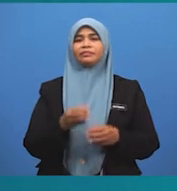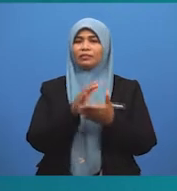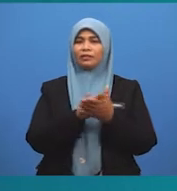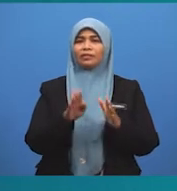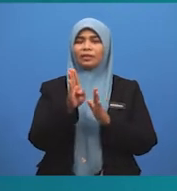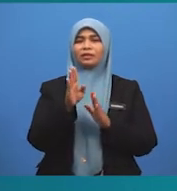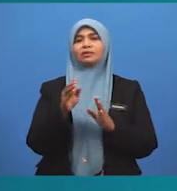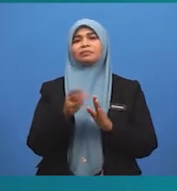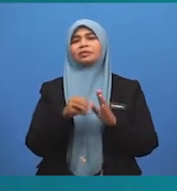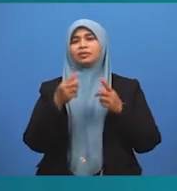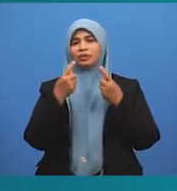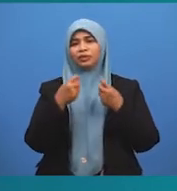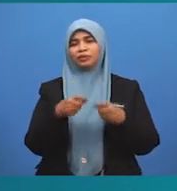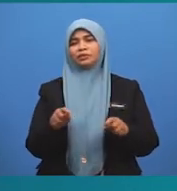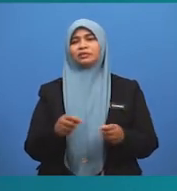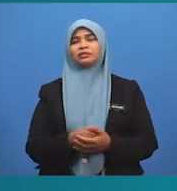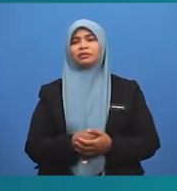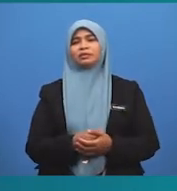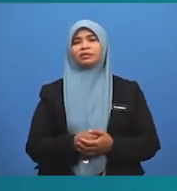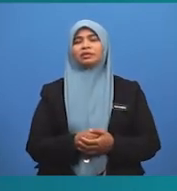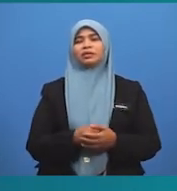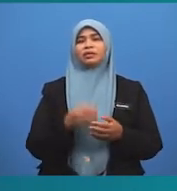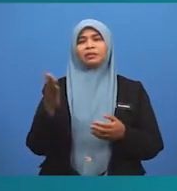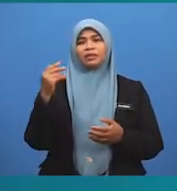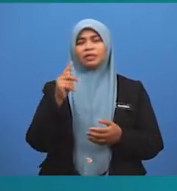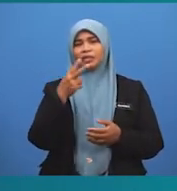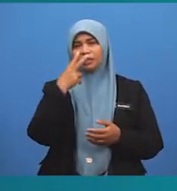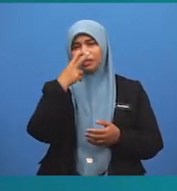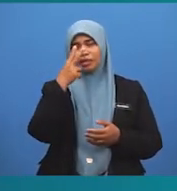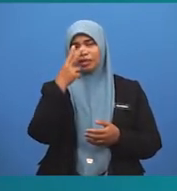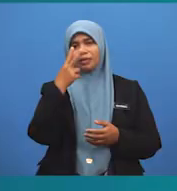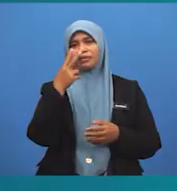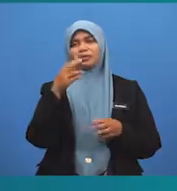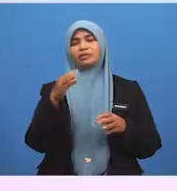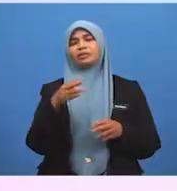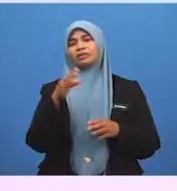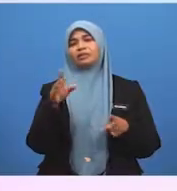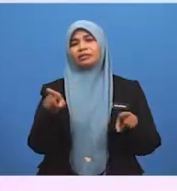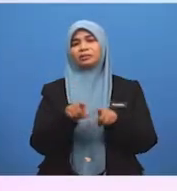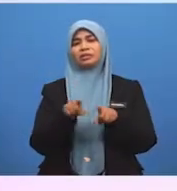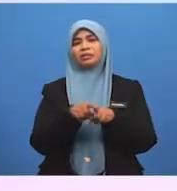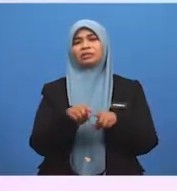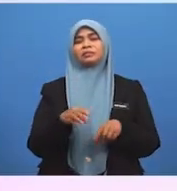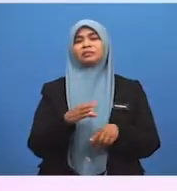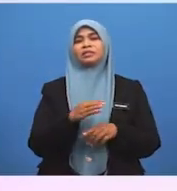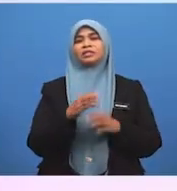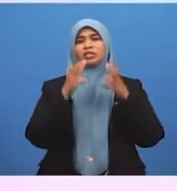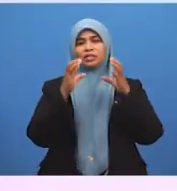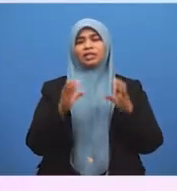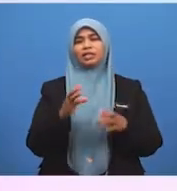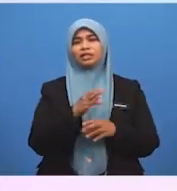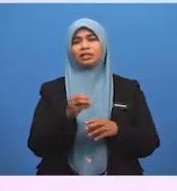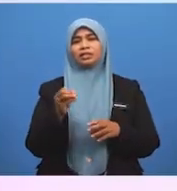mencuba. Baik murid-murid, mari kita menyemak bersama-sama cara dan